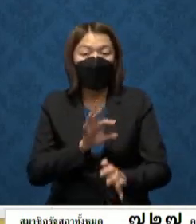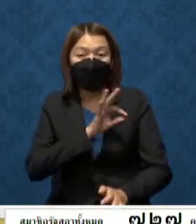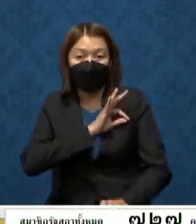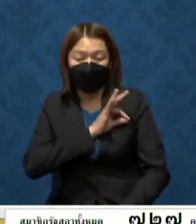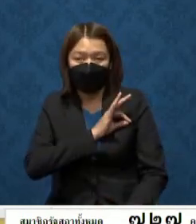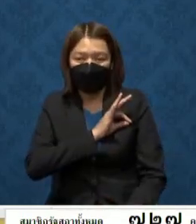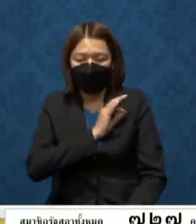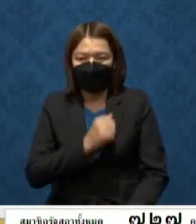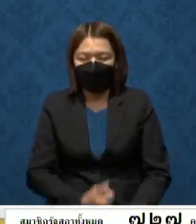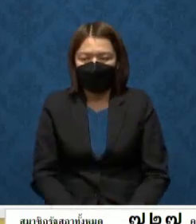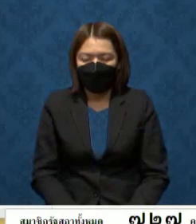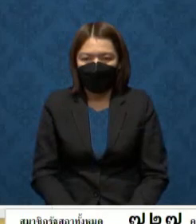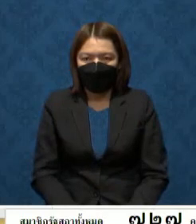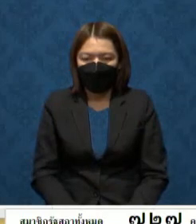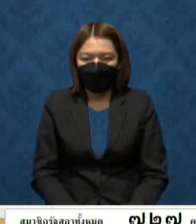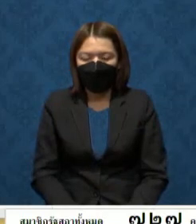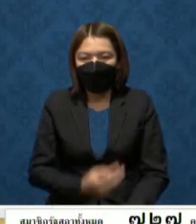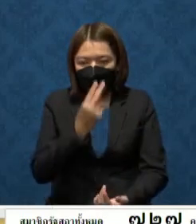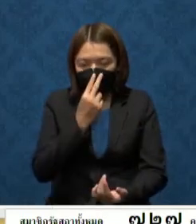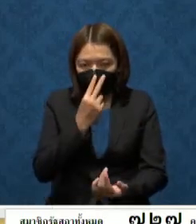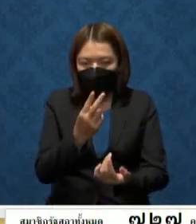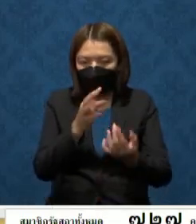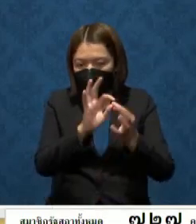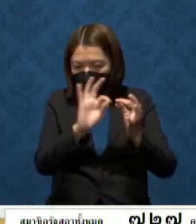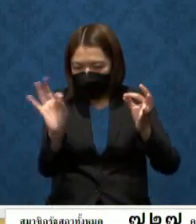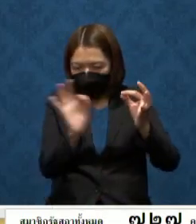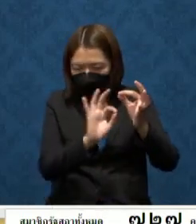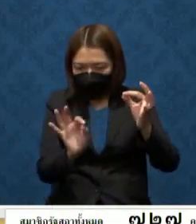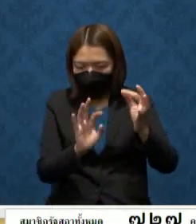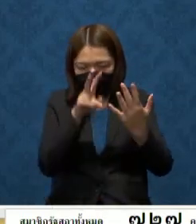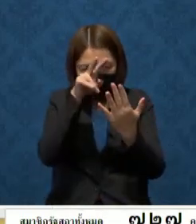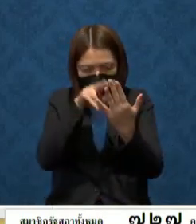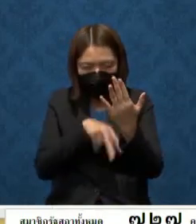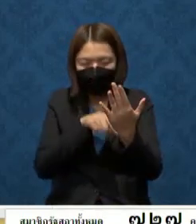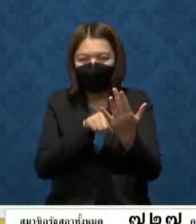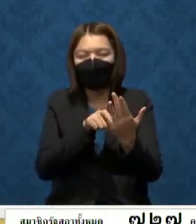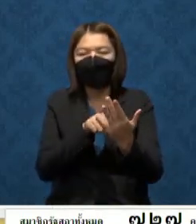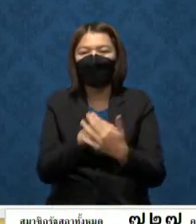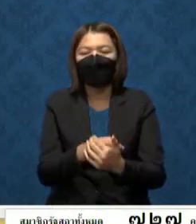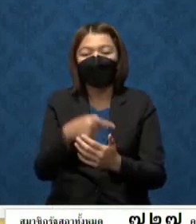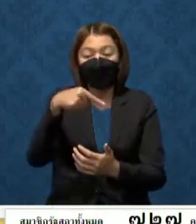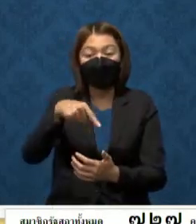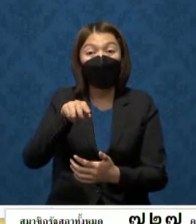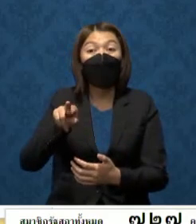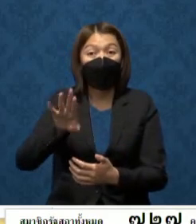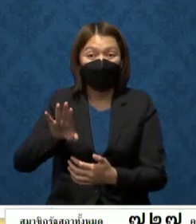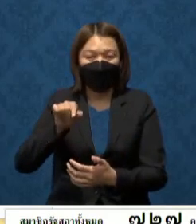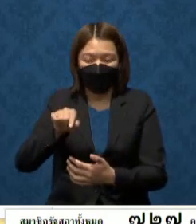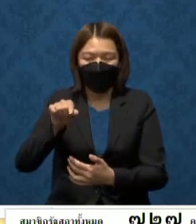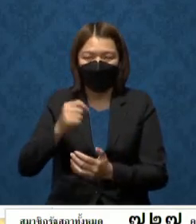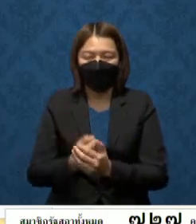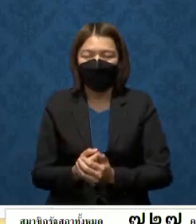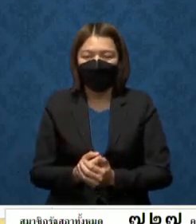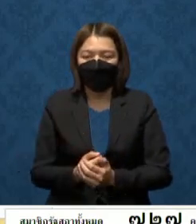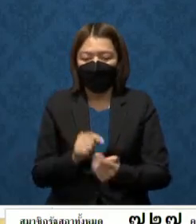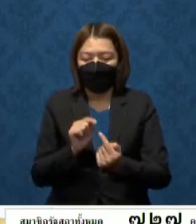ได้ดูสระสำคัญโดยรวมของพระรณหยดฉะบับนี้จะเห็นว่าใน